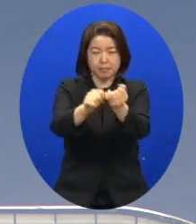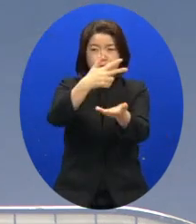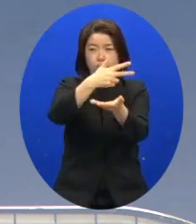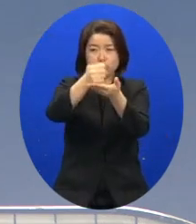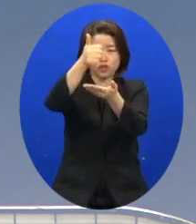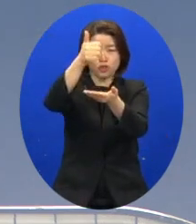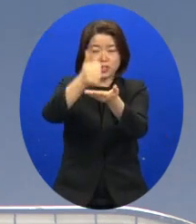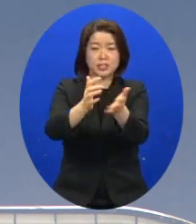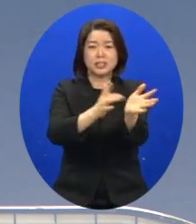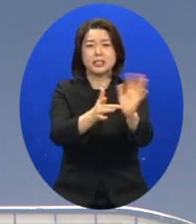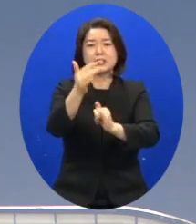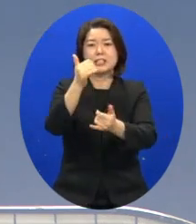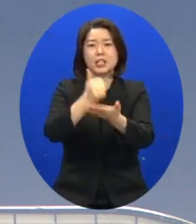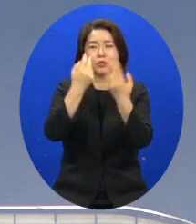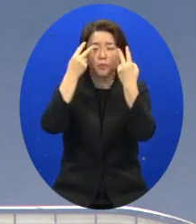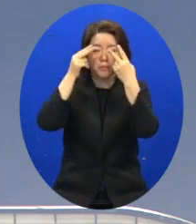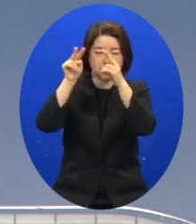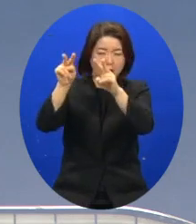바라 보세요